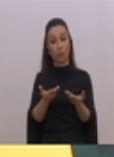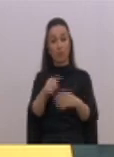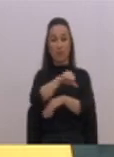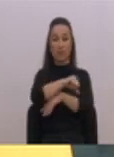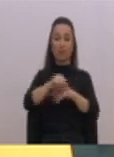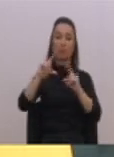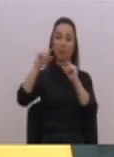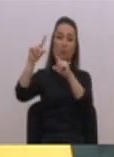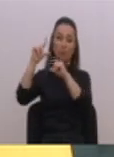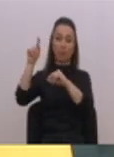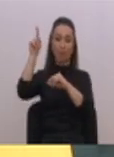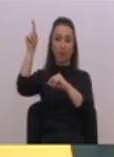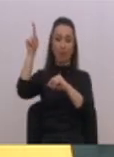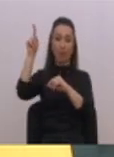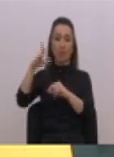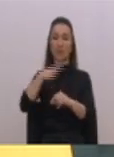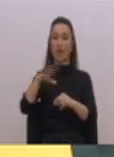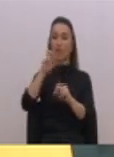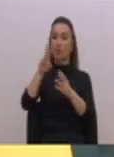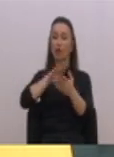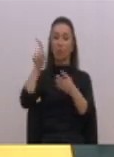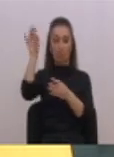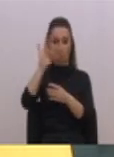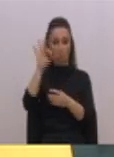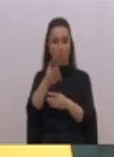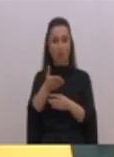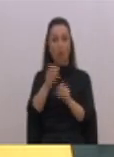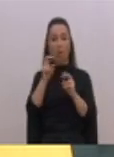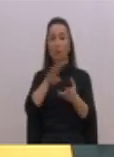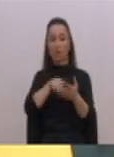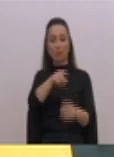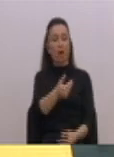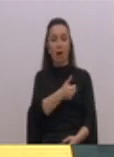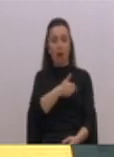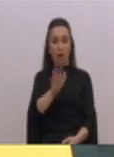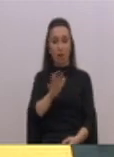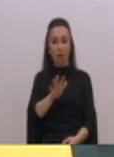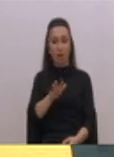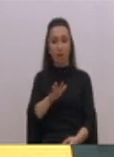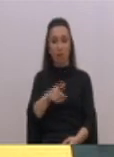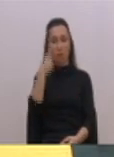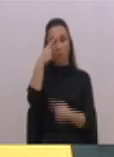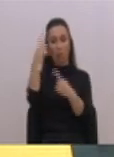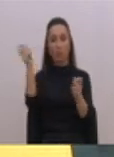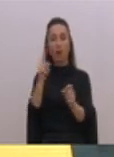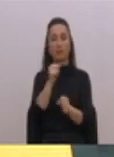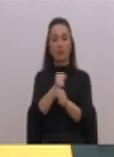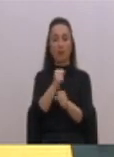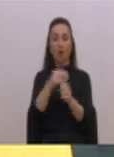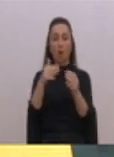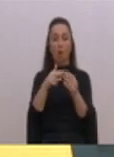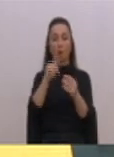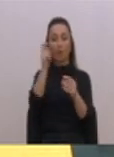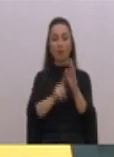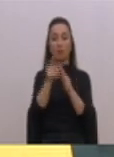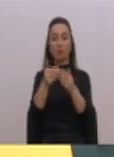საზღვარგარეთო სადადიხართ იქ განამტკიცებთ საქართველოს უსაფრთხოებას. Არც უსაფრთხოება არ გინდა თქვენ მოწოდებები რომელსაც აკეთებდით ომის დაწყების